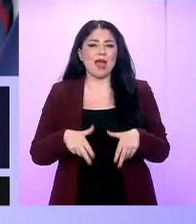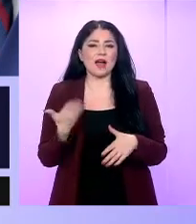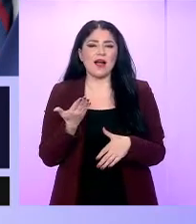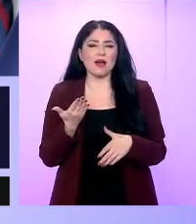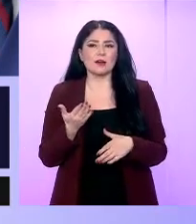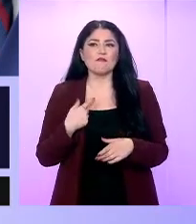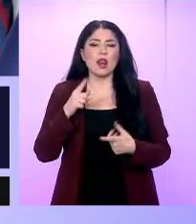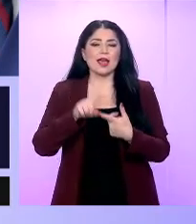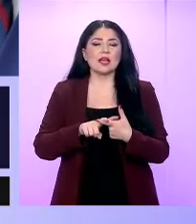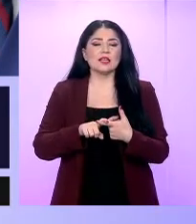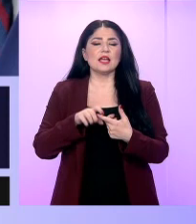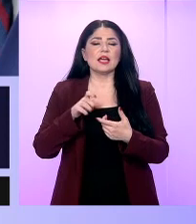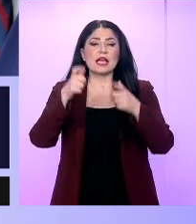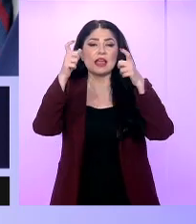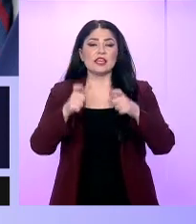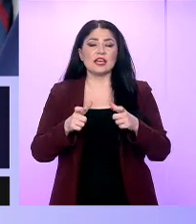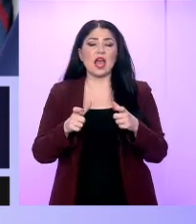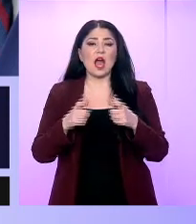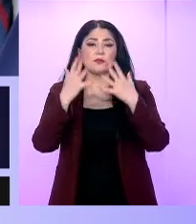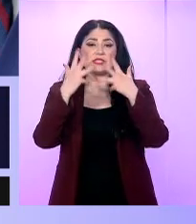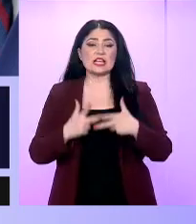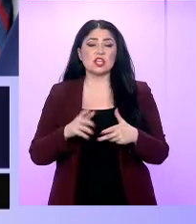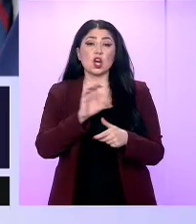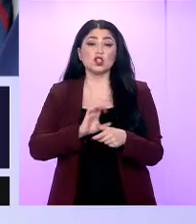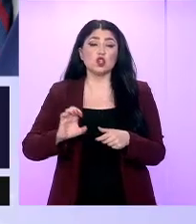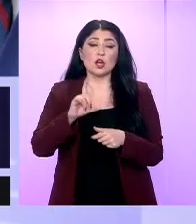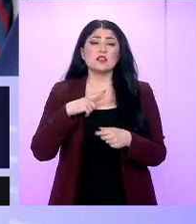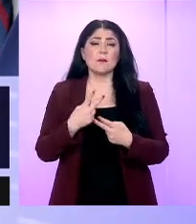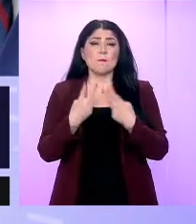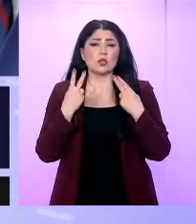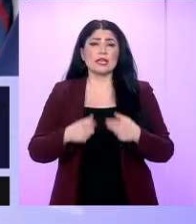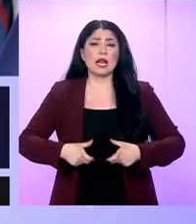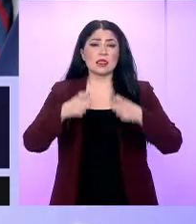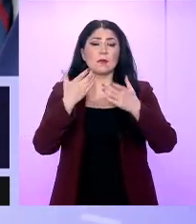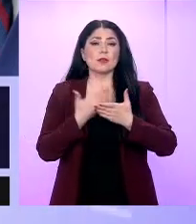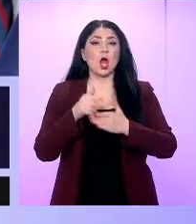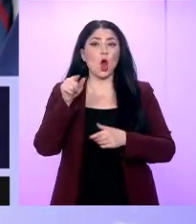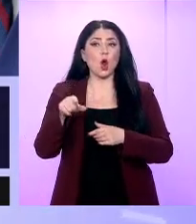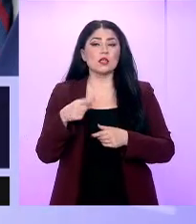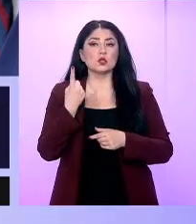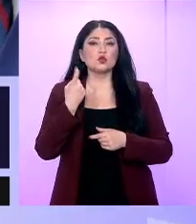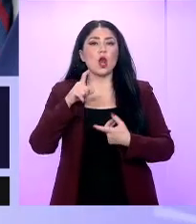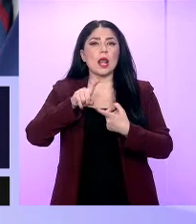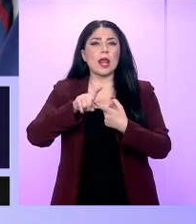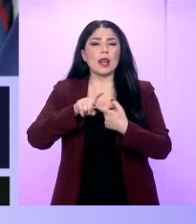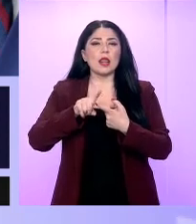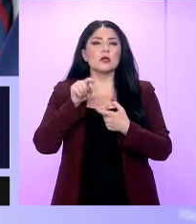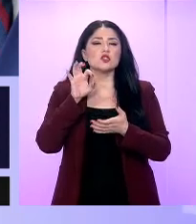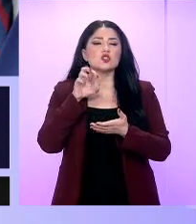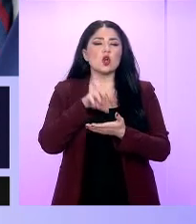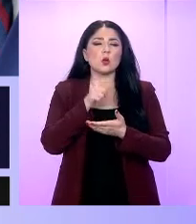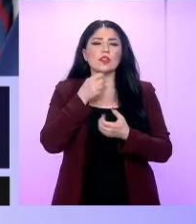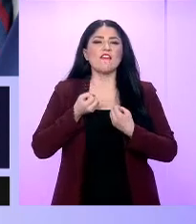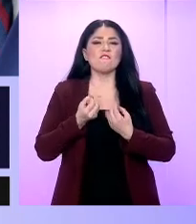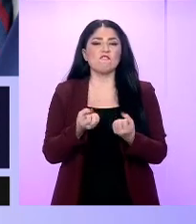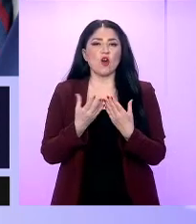vizat clădirea administrației regionale, o clădire extrem de importantă, pentru că acolo e și un nod informațional,